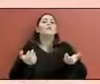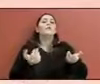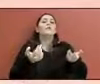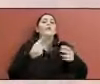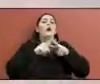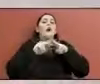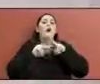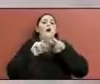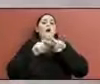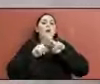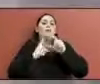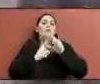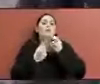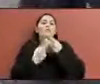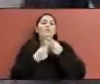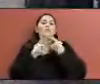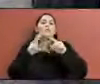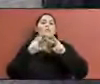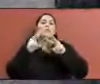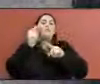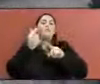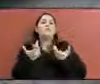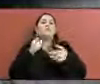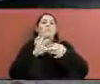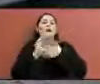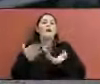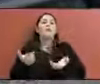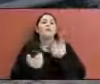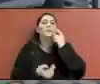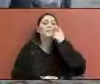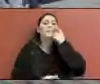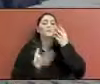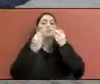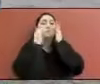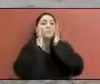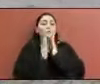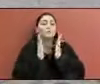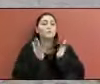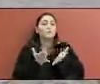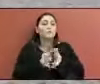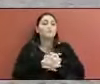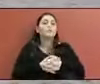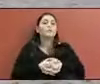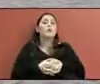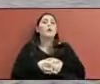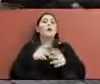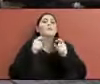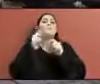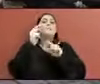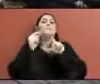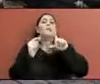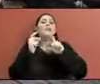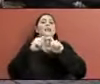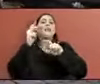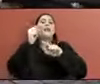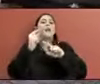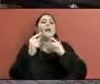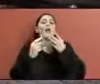var. Bu noktada çok şükür 12 ilçemizde bilgi evimiz şu anda